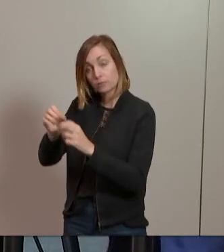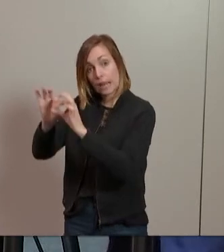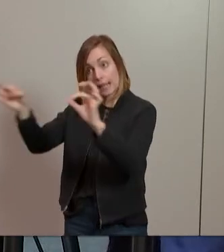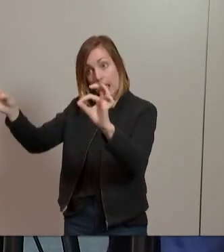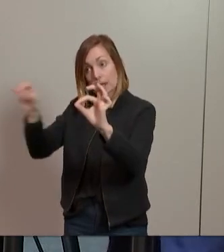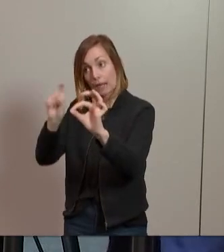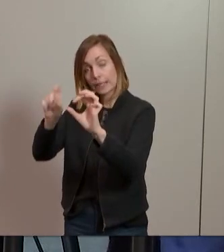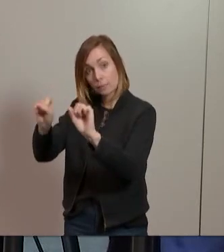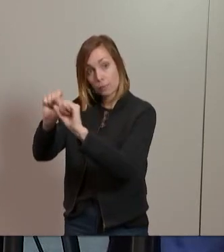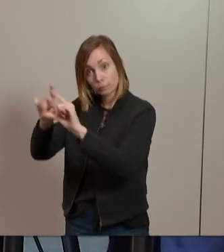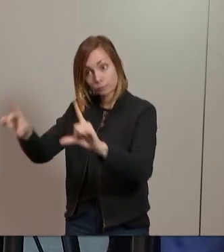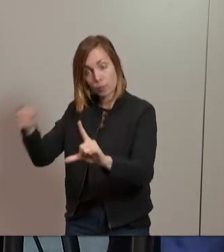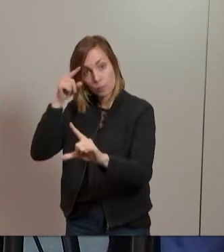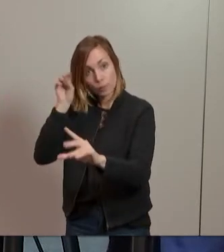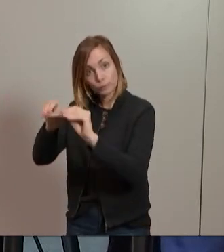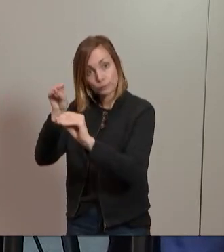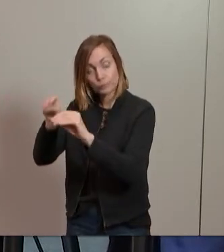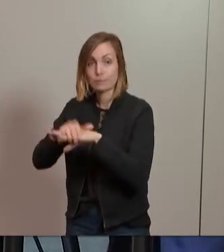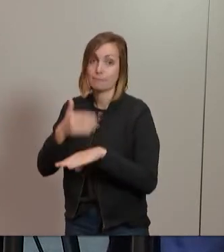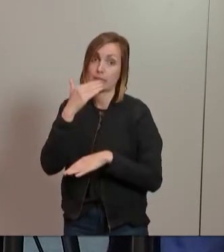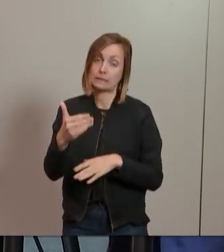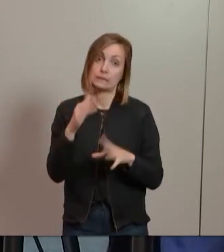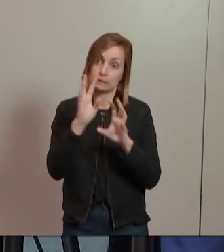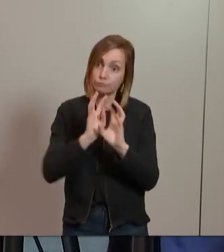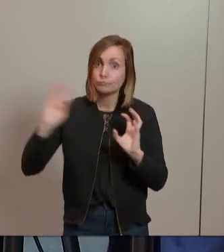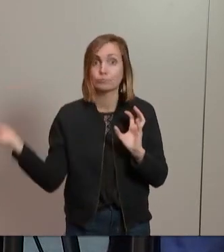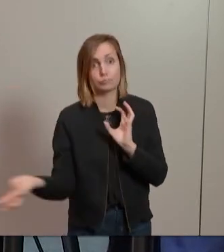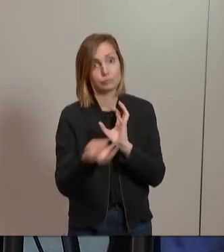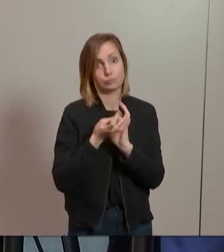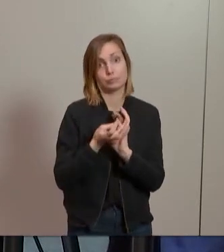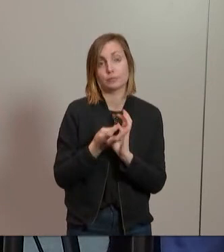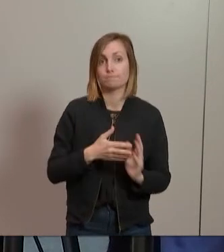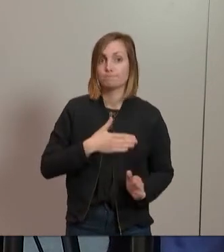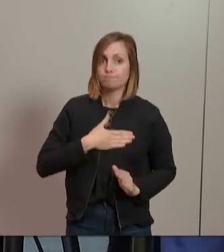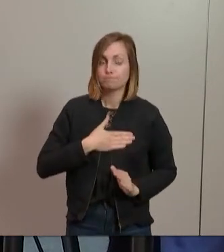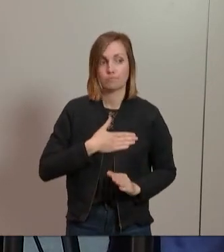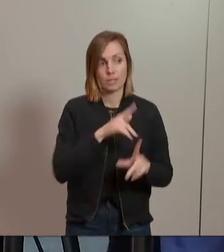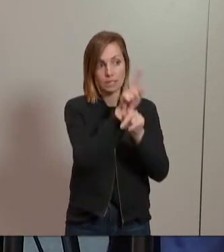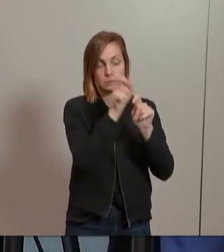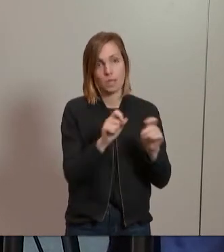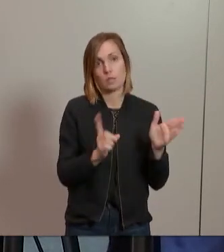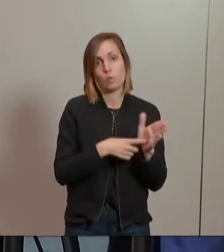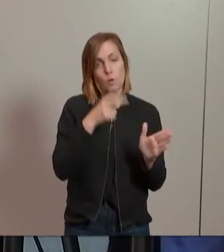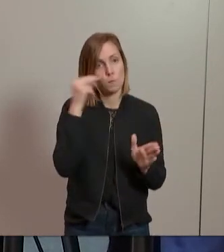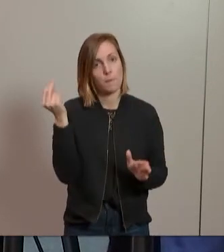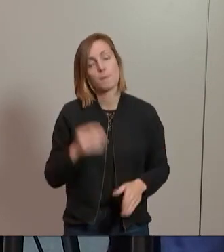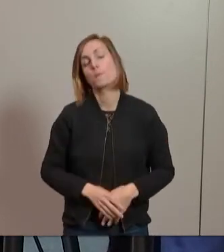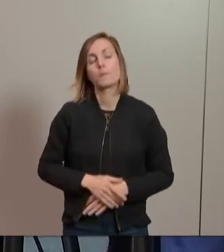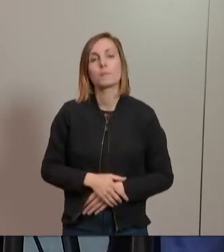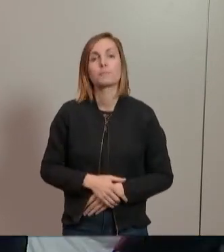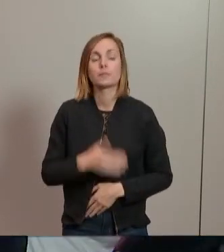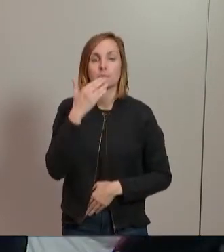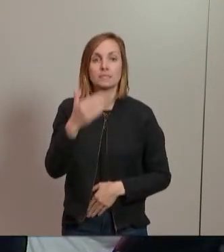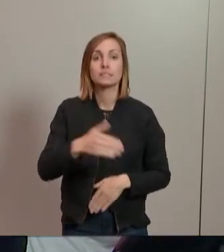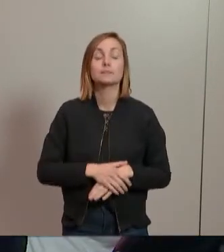Merci à cette assemblée d'exprimer encore une fois l'attachement de la ville au respect des droits humains.